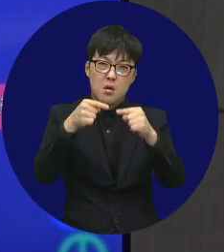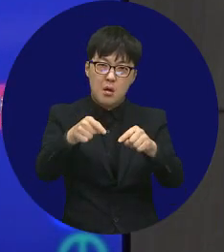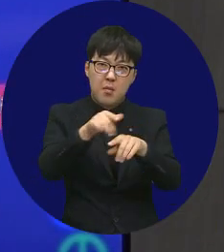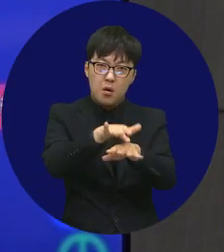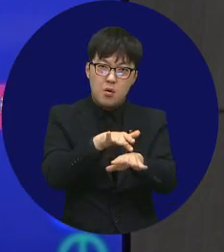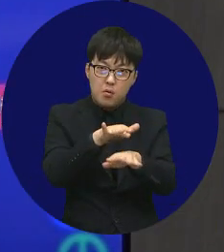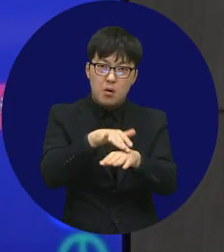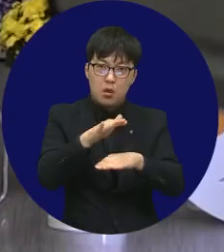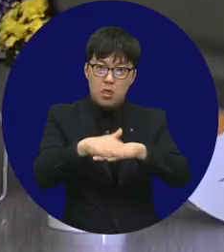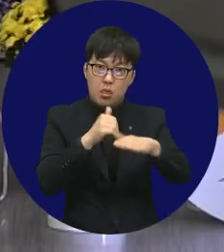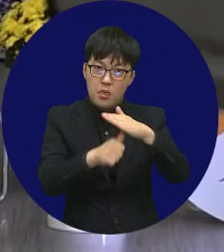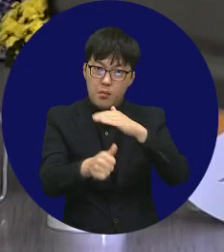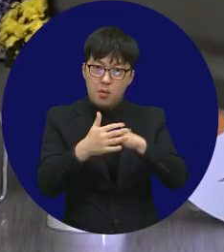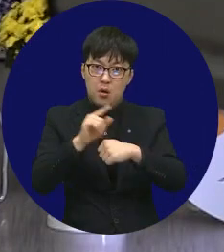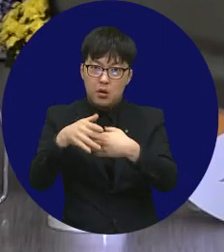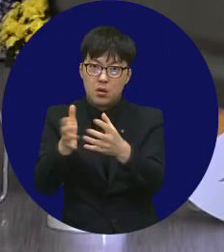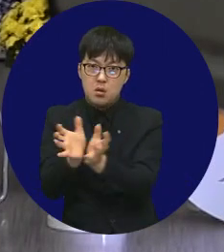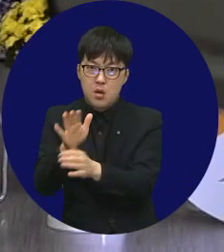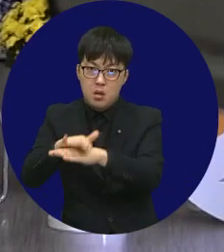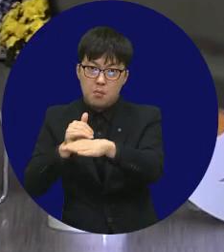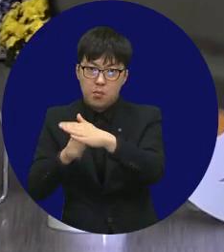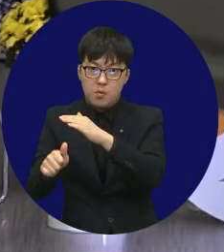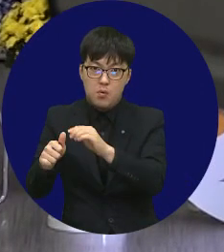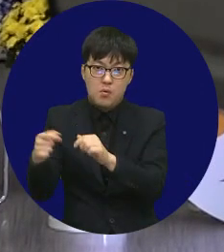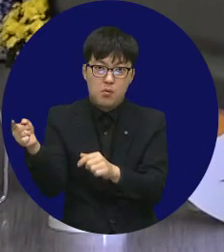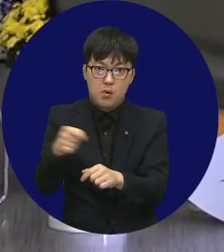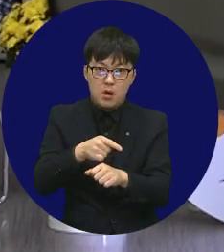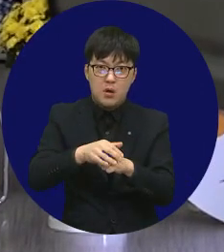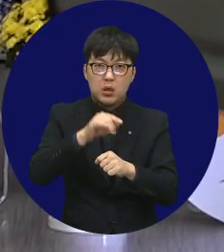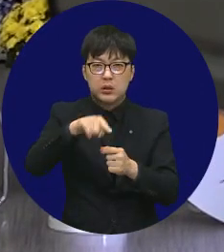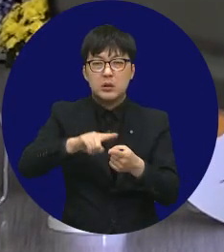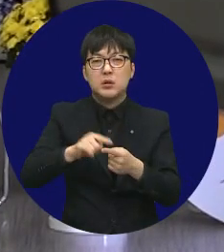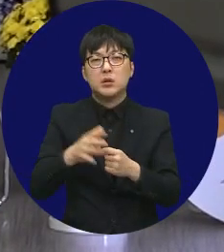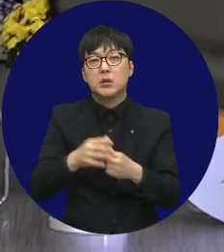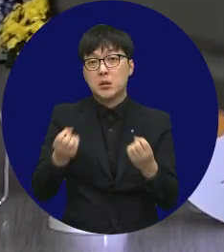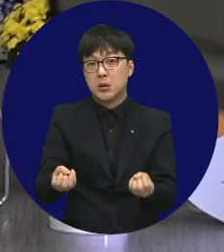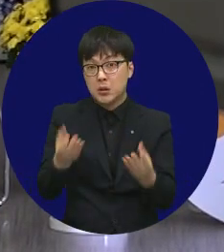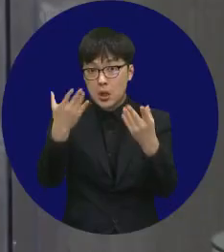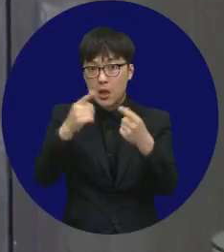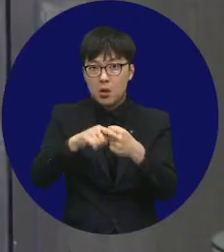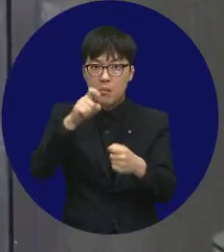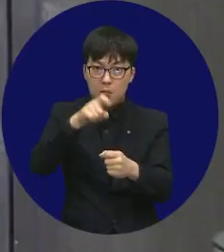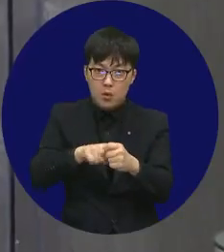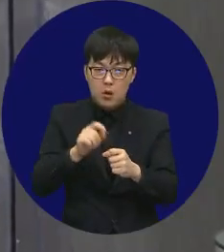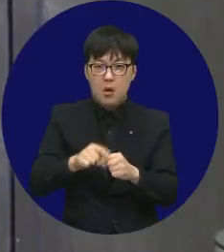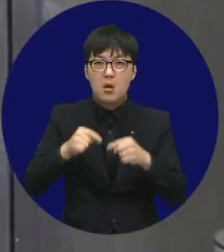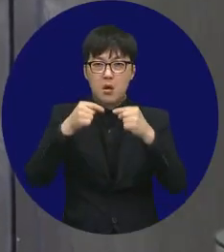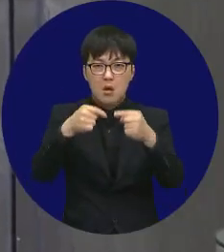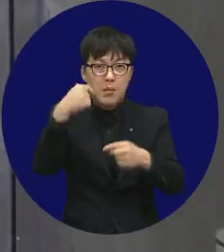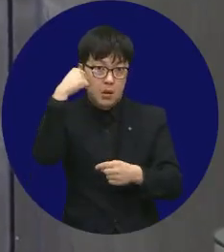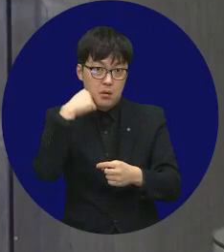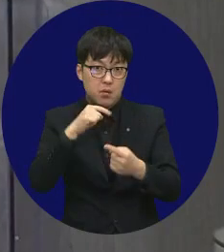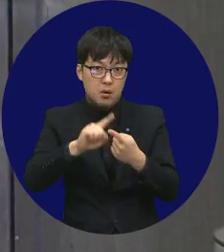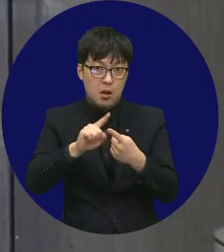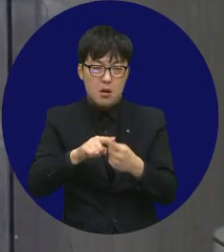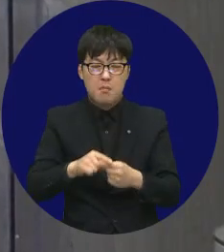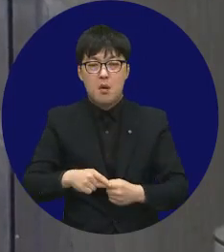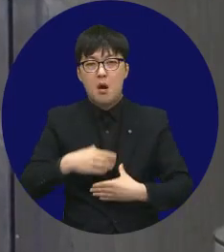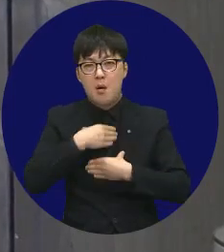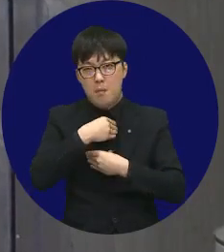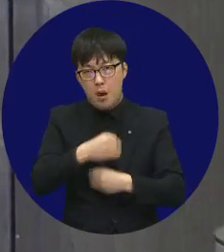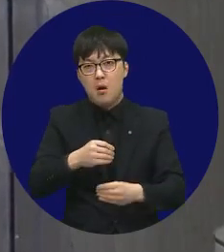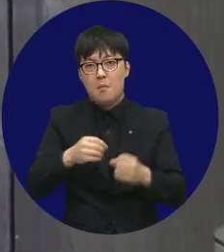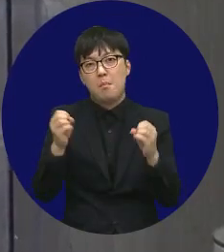기관 단체 대표, 각 정당 대표 등이 출연해 유권자 정치 페스티벌의 의미, 참여 소감 등에 대해 편하게